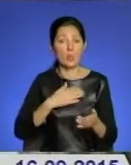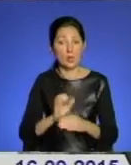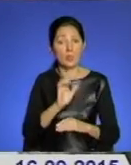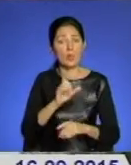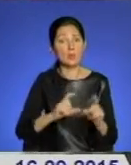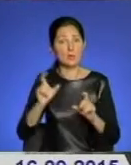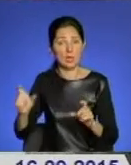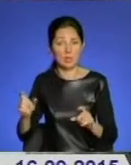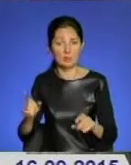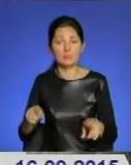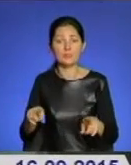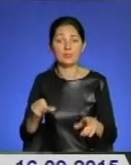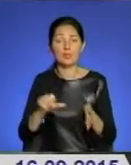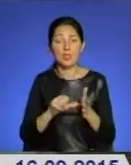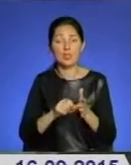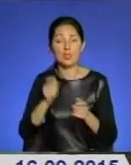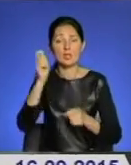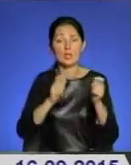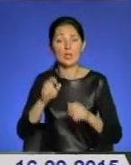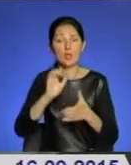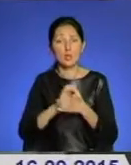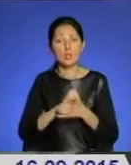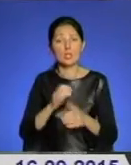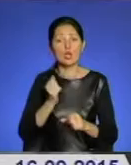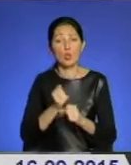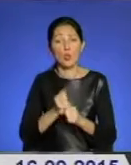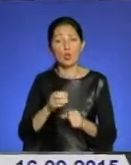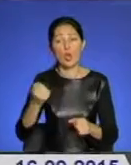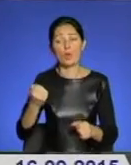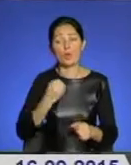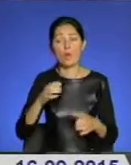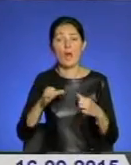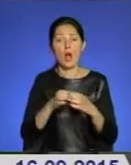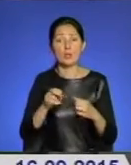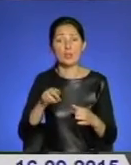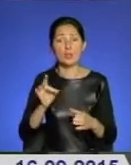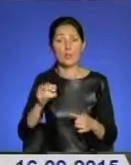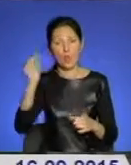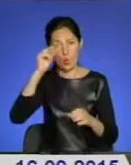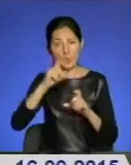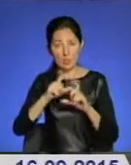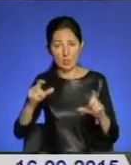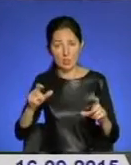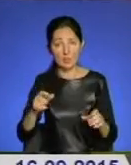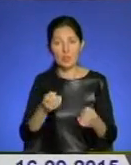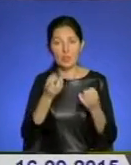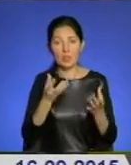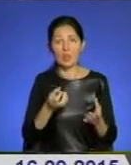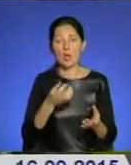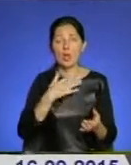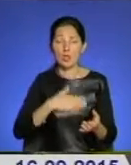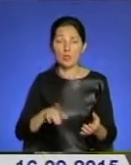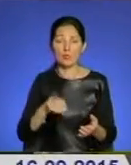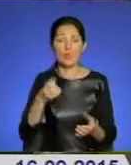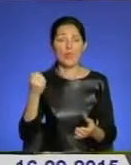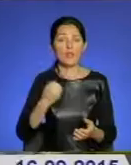гостями також ознайомилися з роботою військової кафедри при університеті. Надзвичайно приємно, що військовий аташе сьогодні підняв питання про